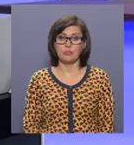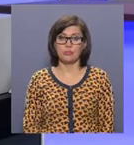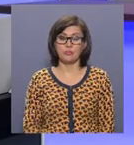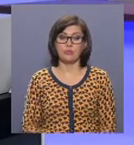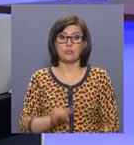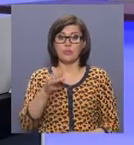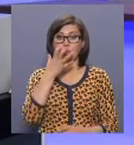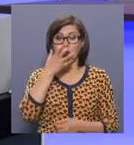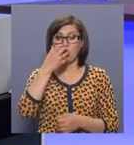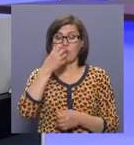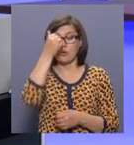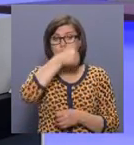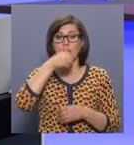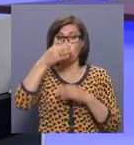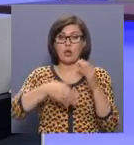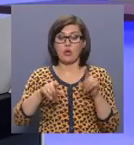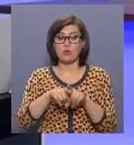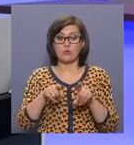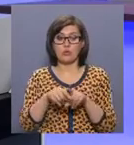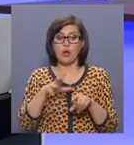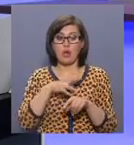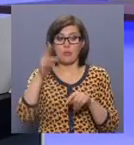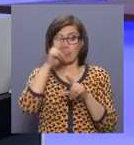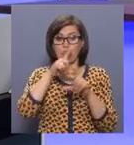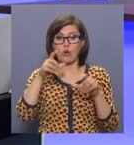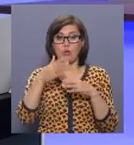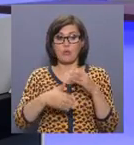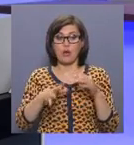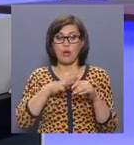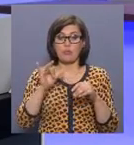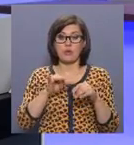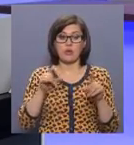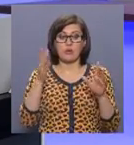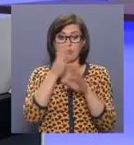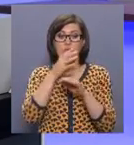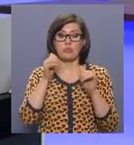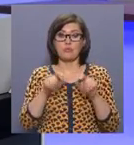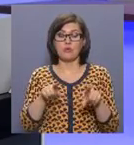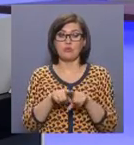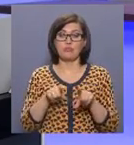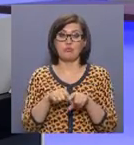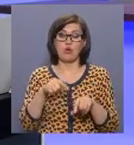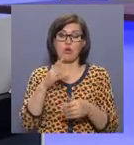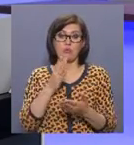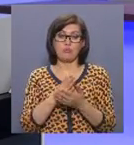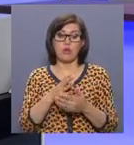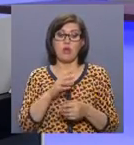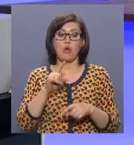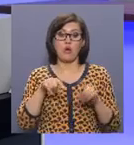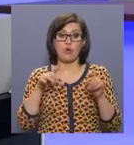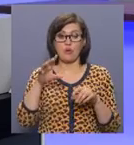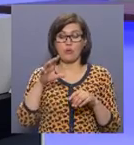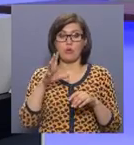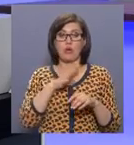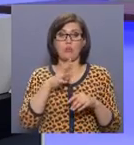Жыл аяғы оқушылар мектеп бітіруші түлектер үшін құтты бір тағдырдың шешілер тұсындай көрінеді. Біреулер ұйқы